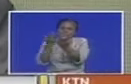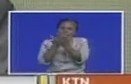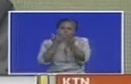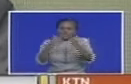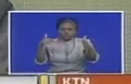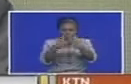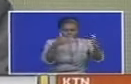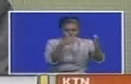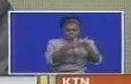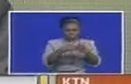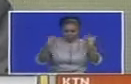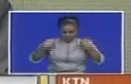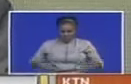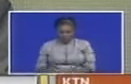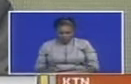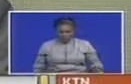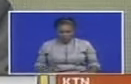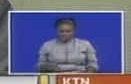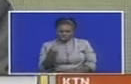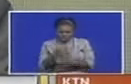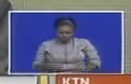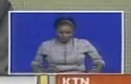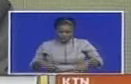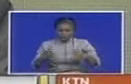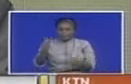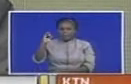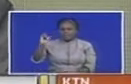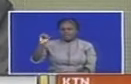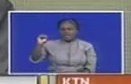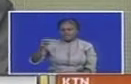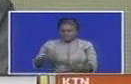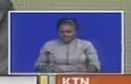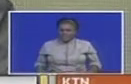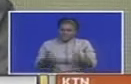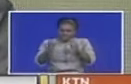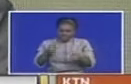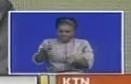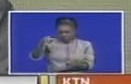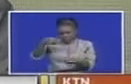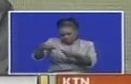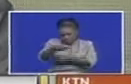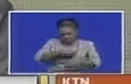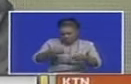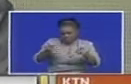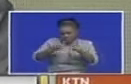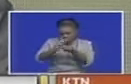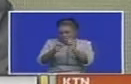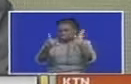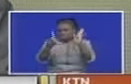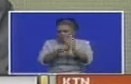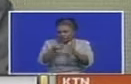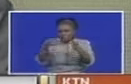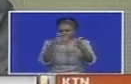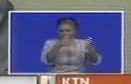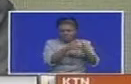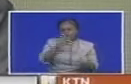marufuku uvazi wa sketi fupi ama minisketi ukipenda. Iwapo mswada huu utajadiliwa na kuwa sheria, pia utawazuia wanafunzi wa